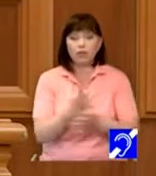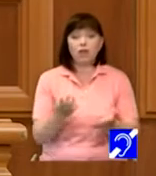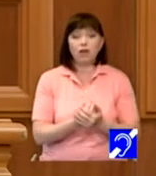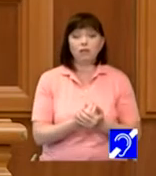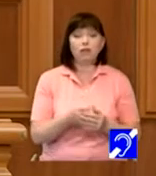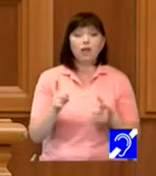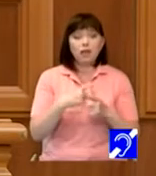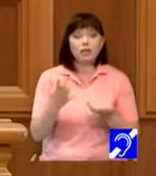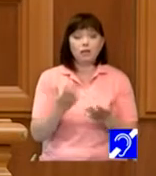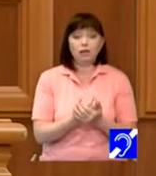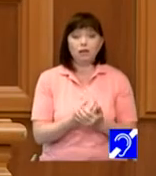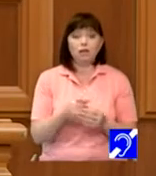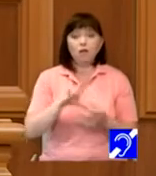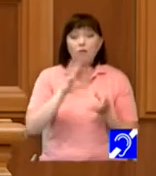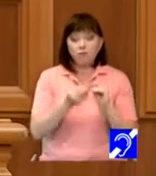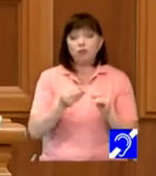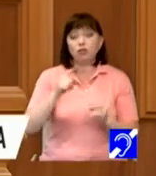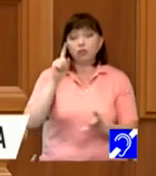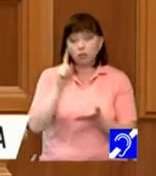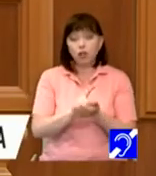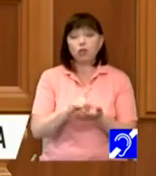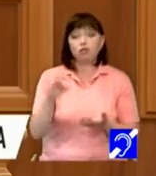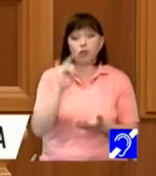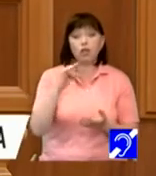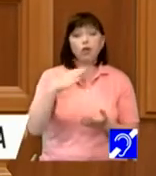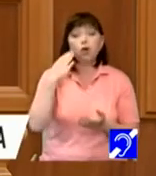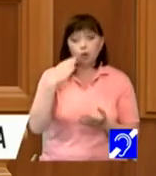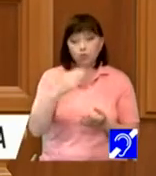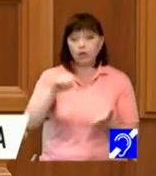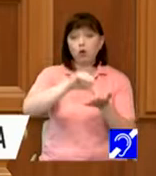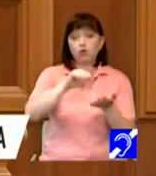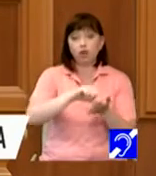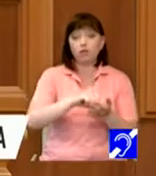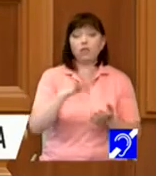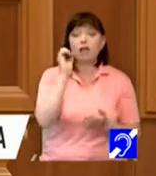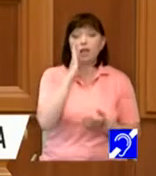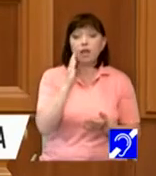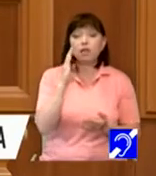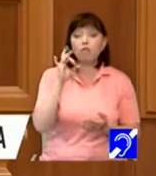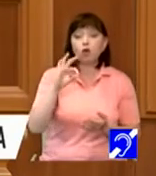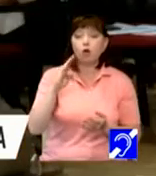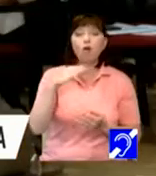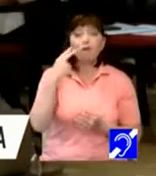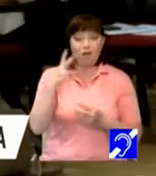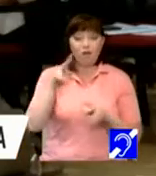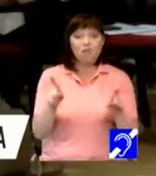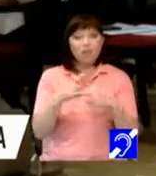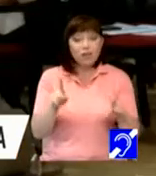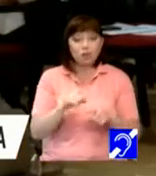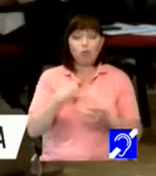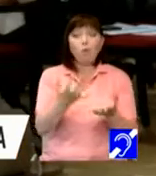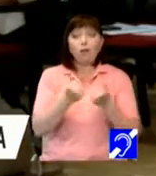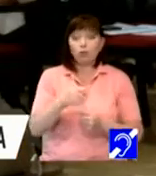și zdup ar trebui să reprezinte și România la Eurovision ca să luăm și noi un loc mai bun. Este